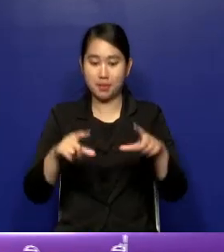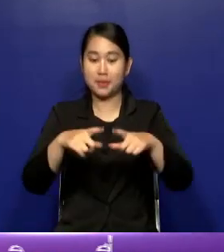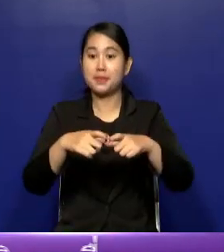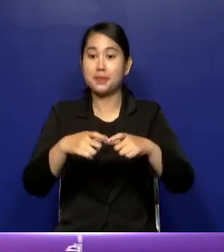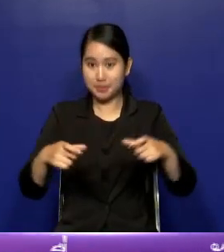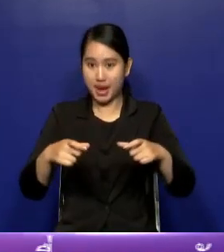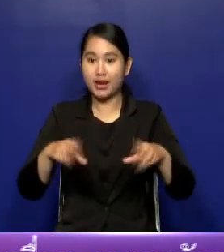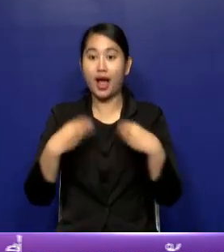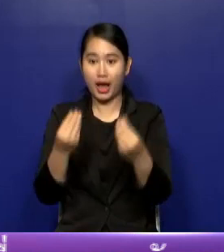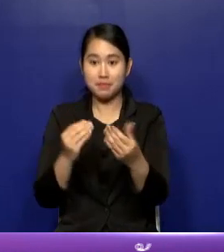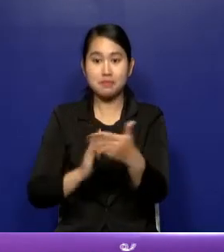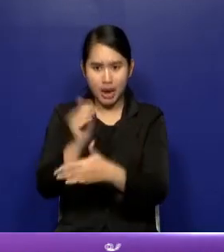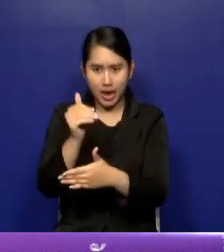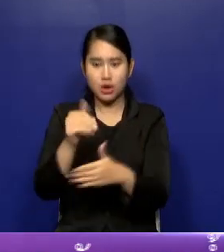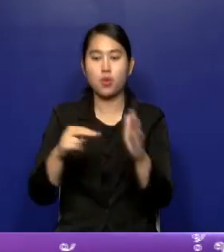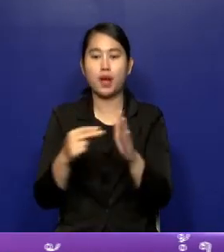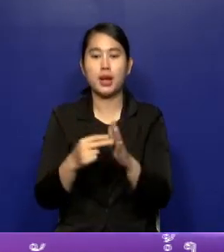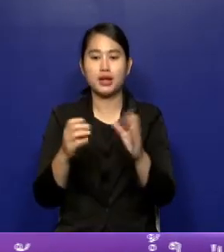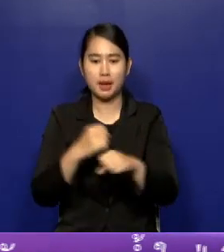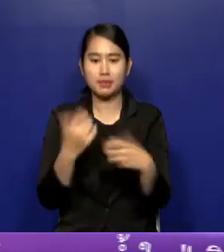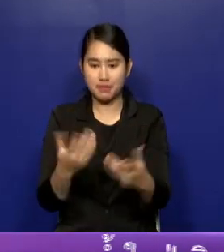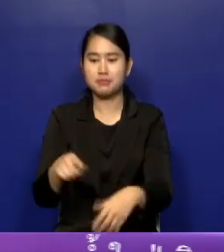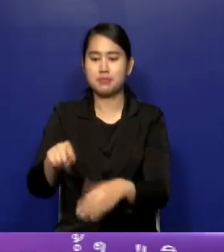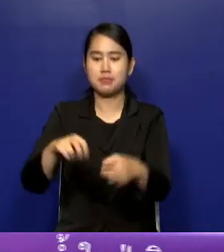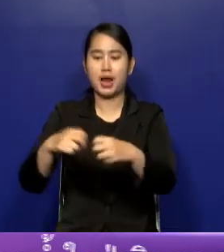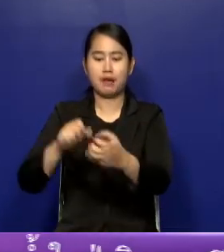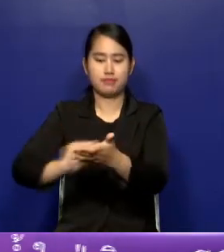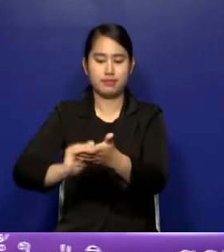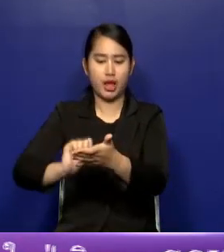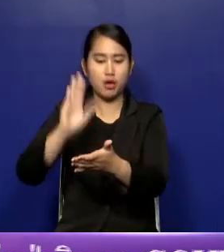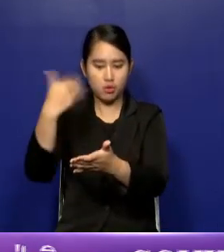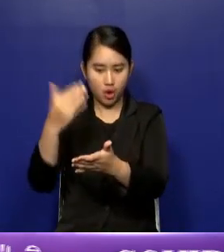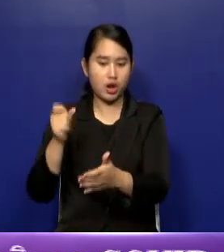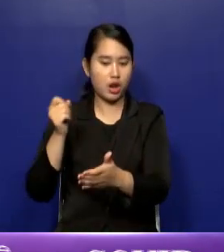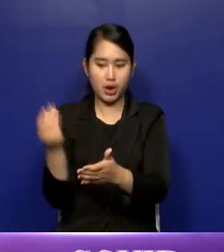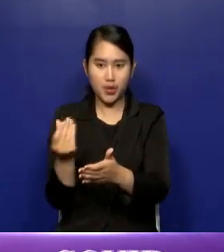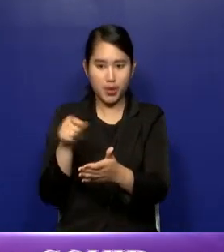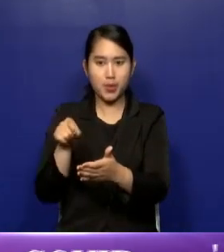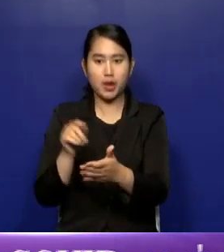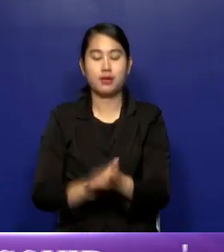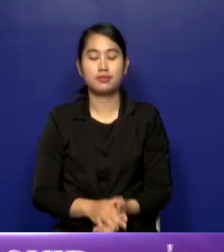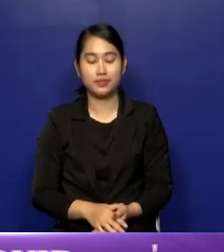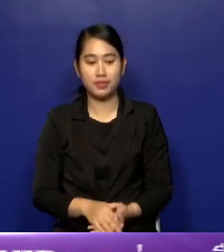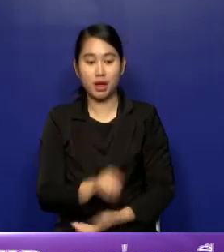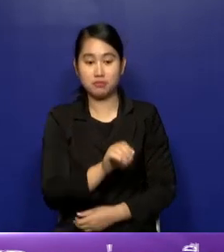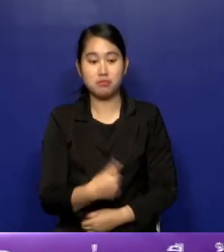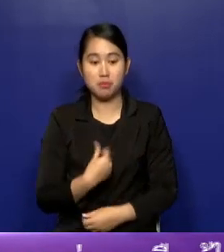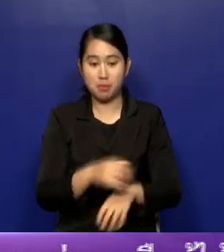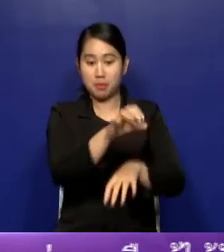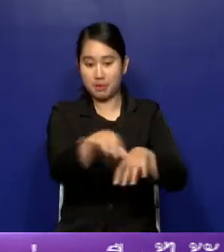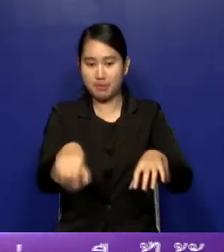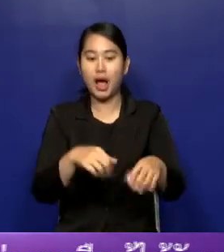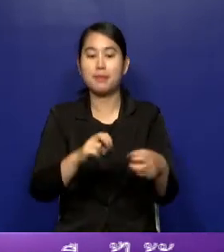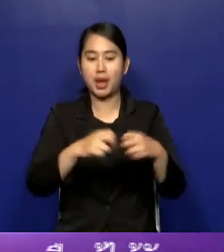านเนี่ยก็ต้องแก้ปัญหาต่างๆที่เกิดขึ้นให้ได้โดยเร็วแล้วบริษัทไหนที่เขาแก้ปัญหาได้ต